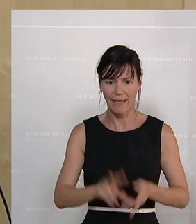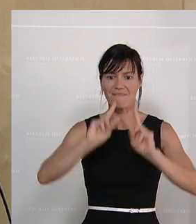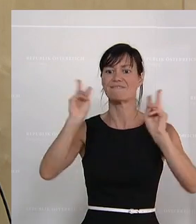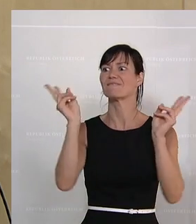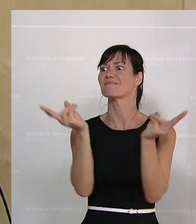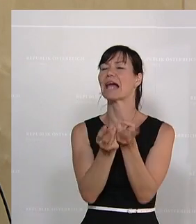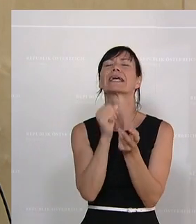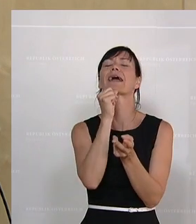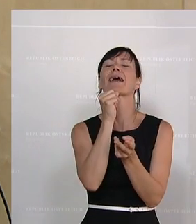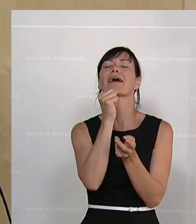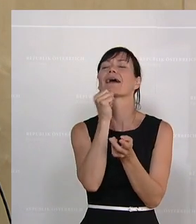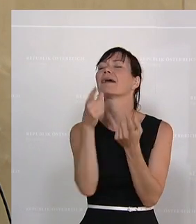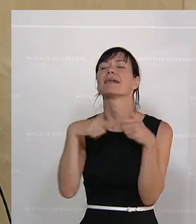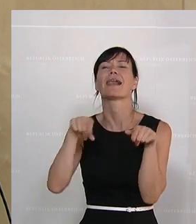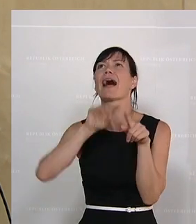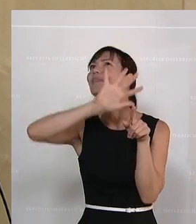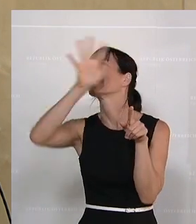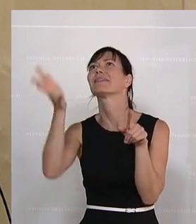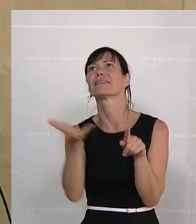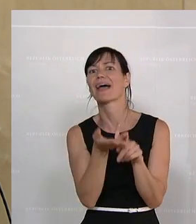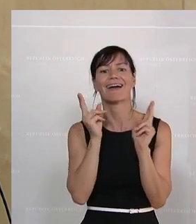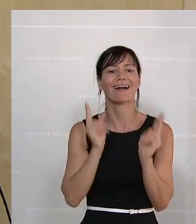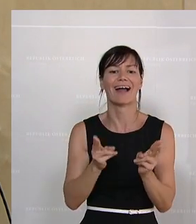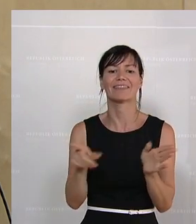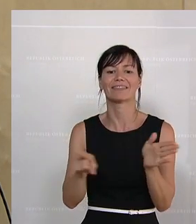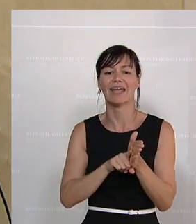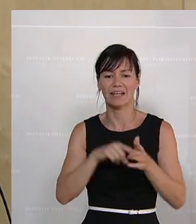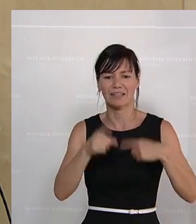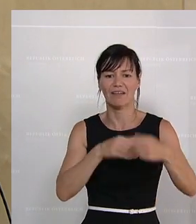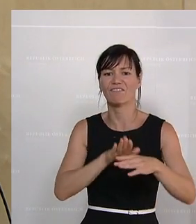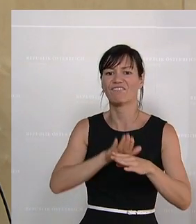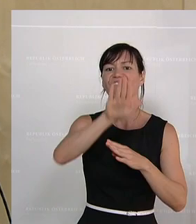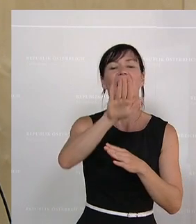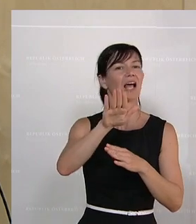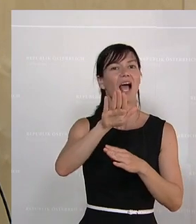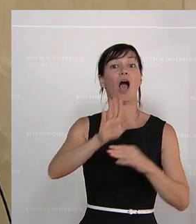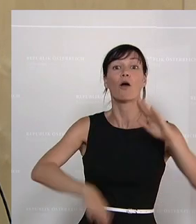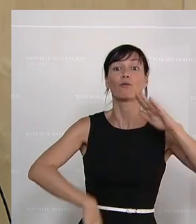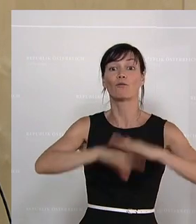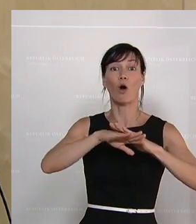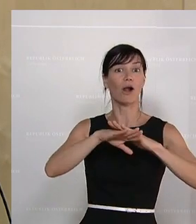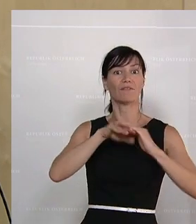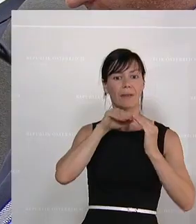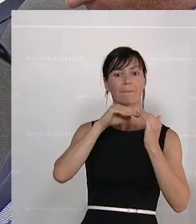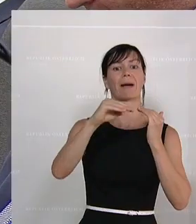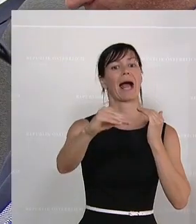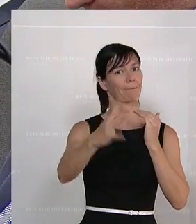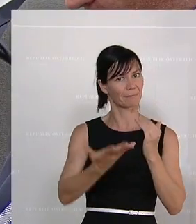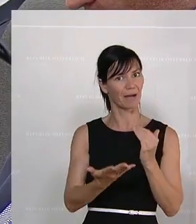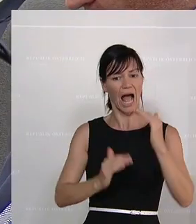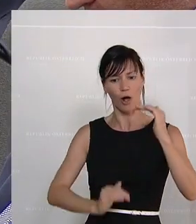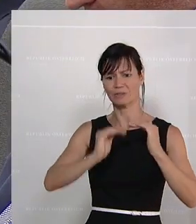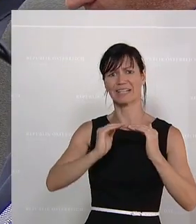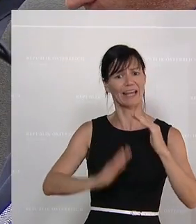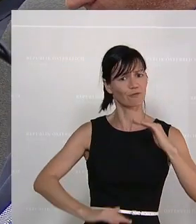kollege ist imstande diese negativen entwicklungen auf der welt zur gänze zu kompensieren also was kann man